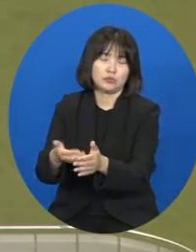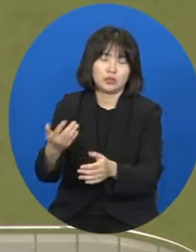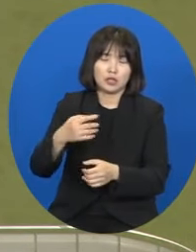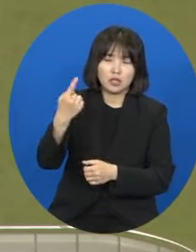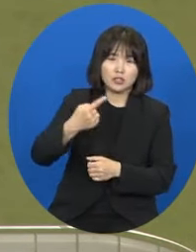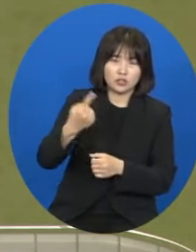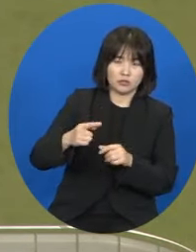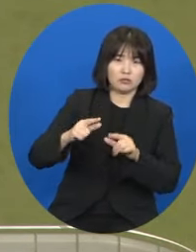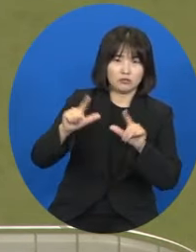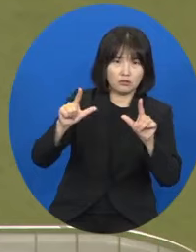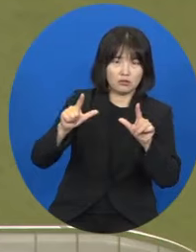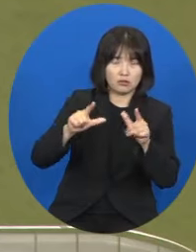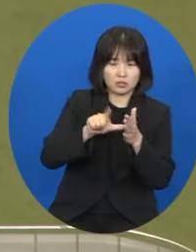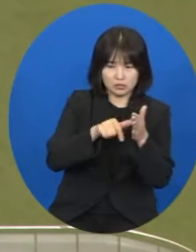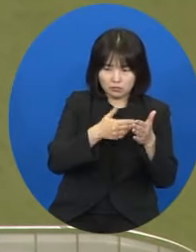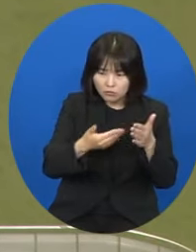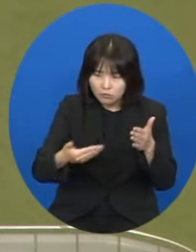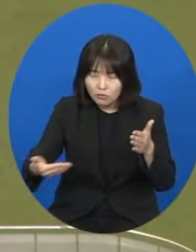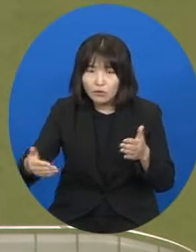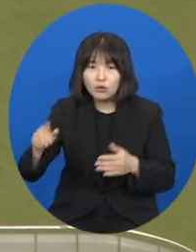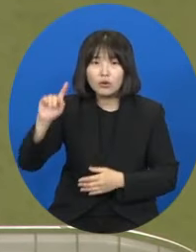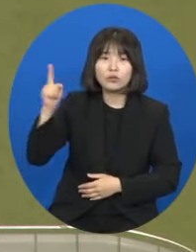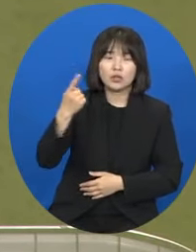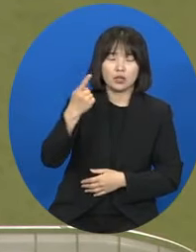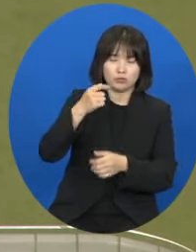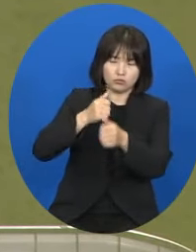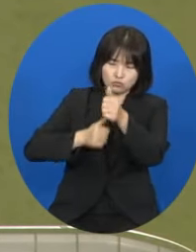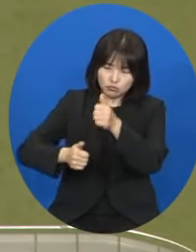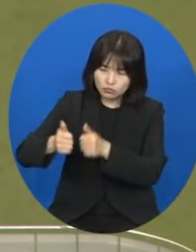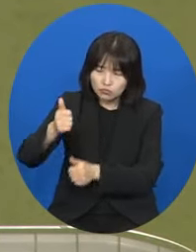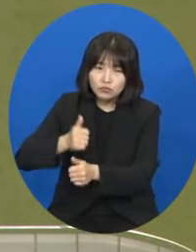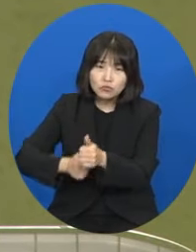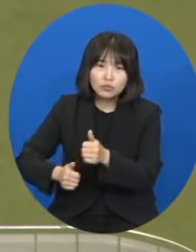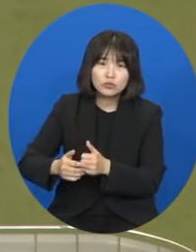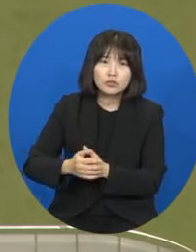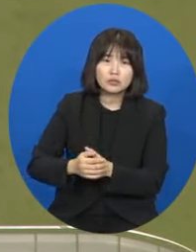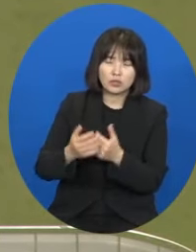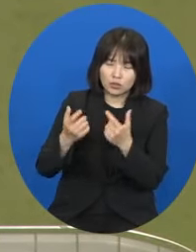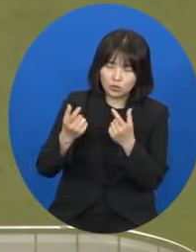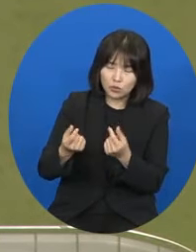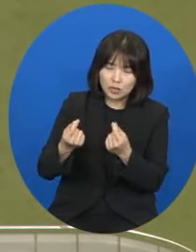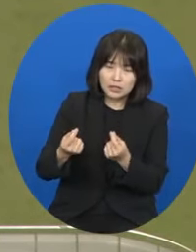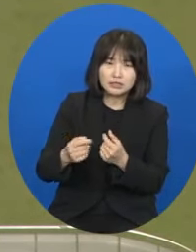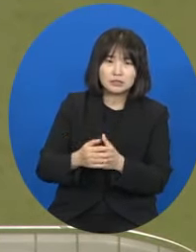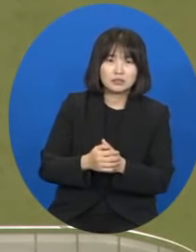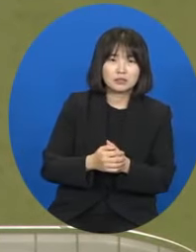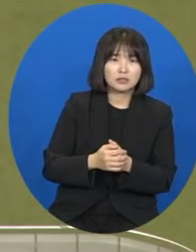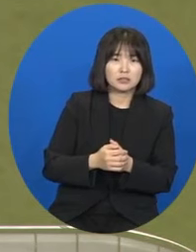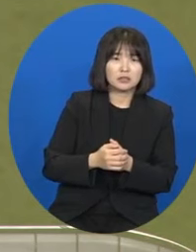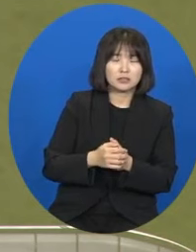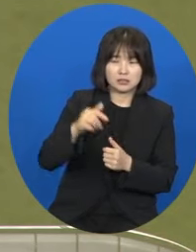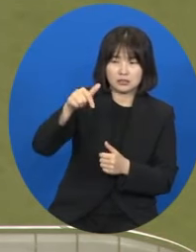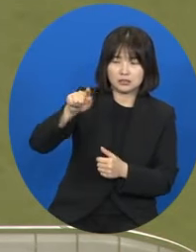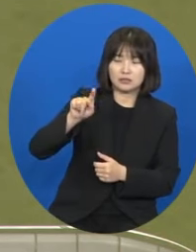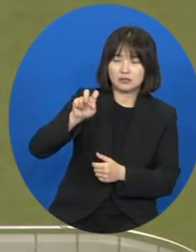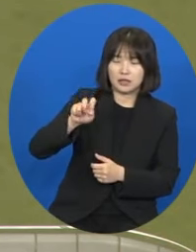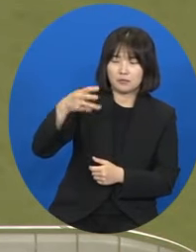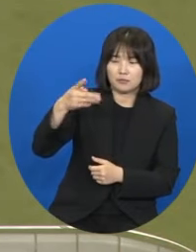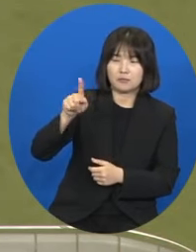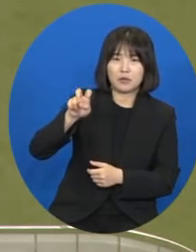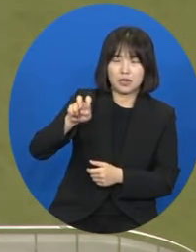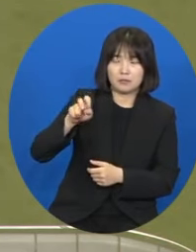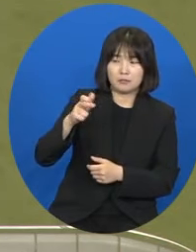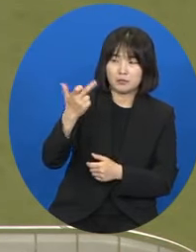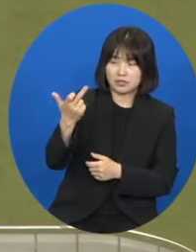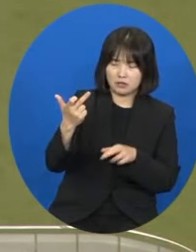지났어요. 1000년. 다윗의 후손이 똑같이 기드론 시내를 건너가서 감람산을